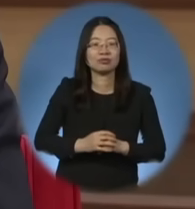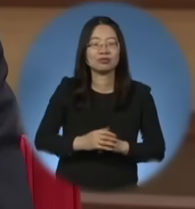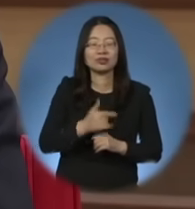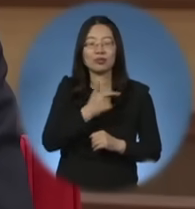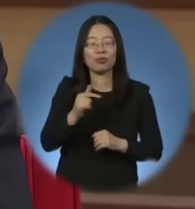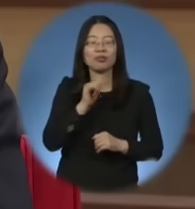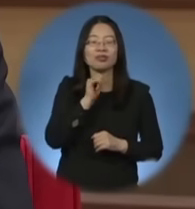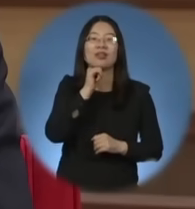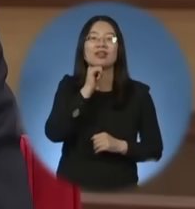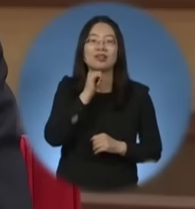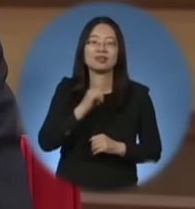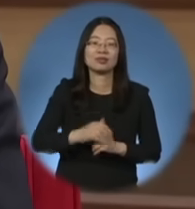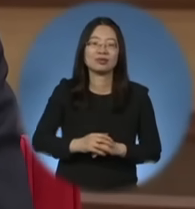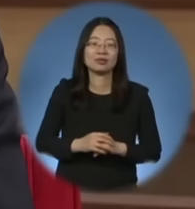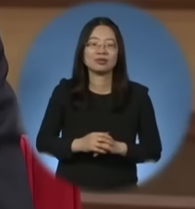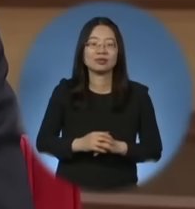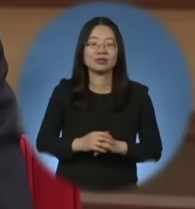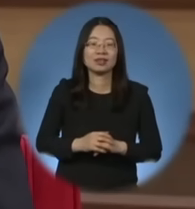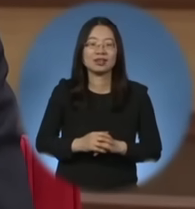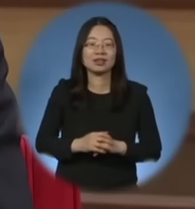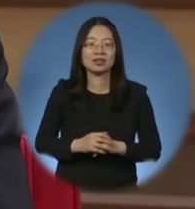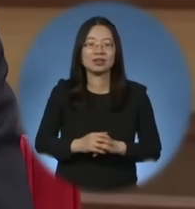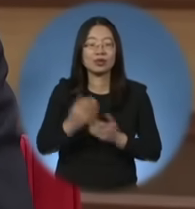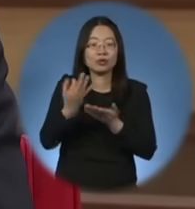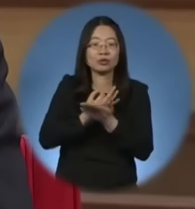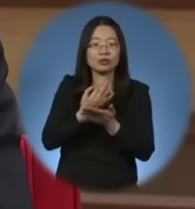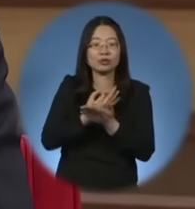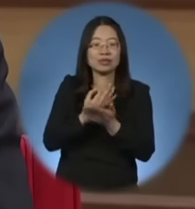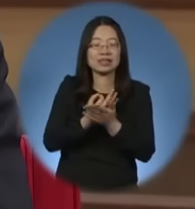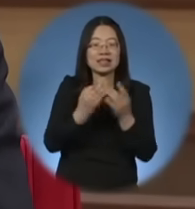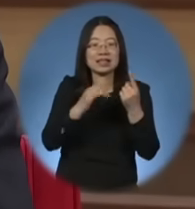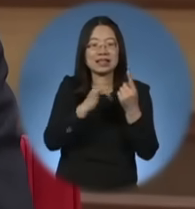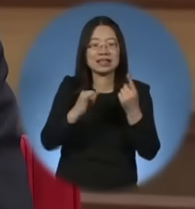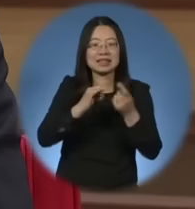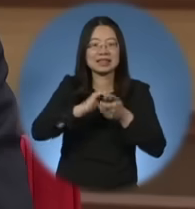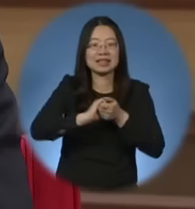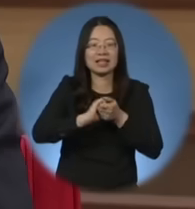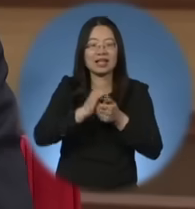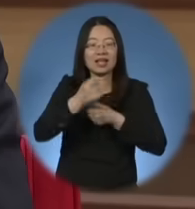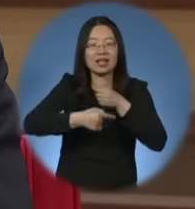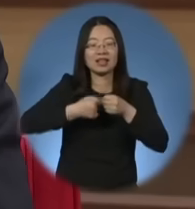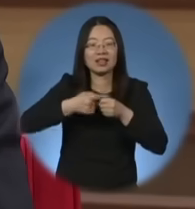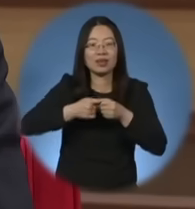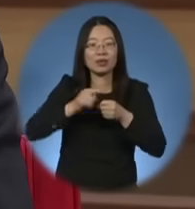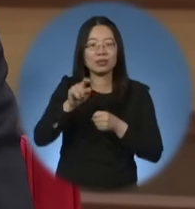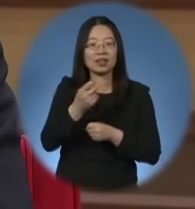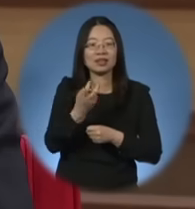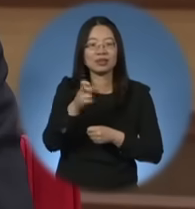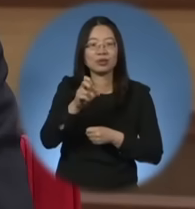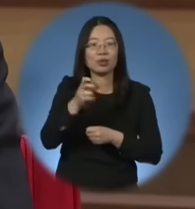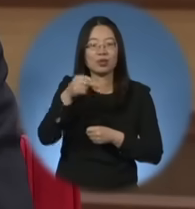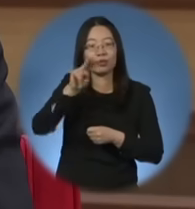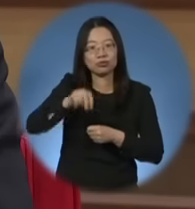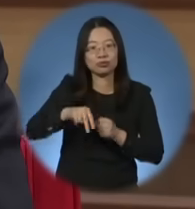가난했지만 음 그때는 수입이 1인당 1년에